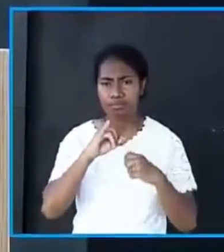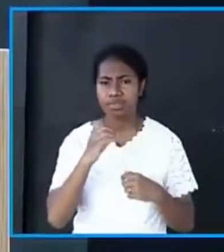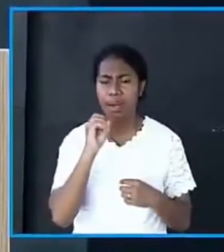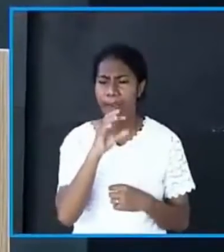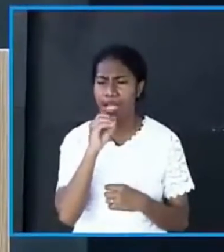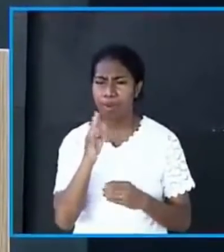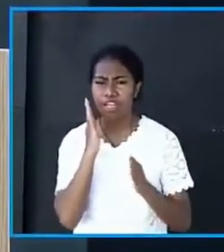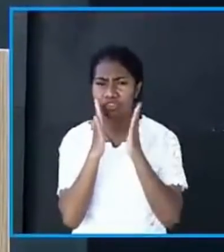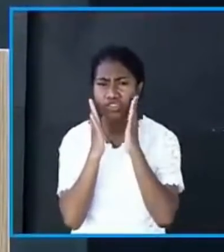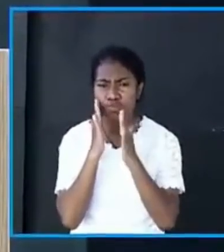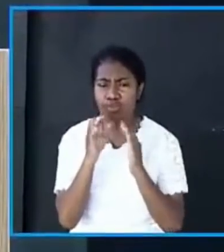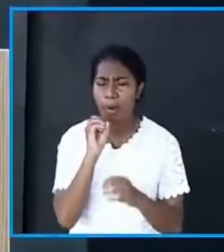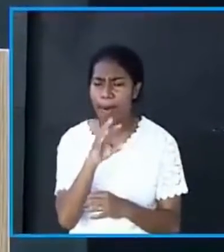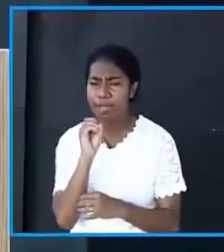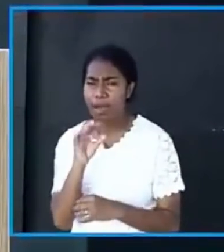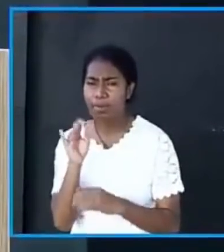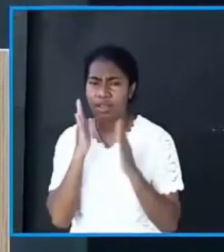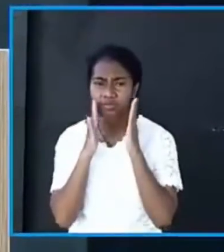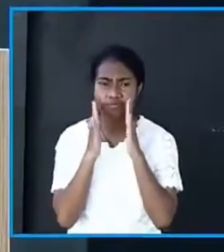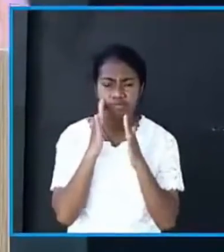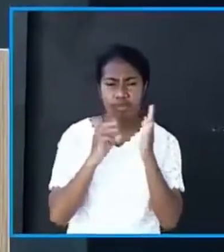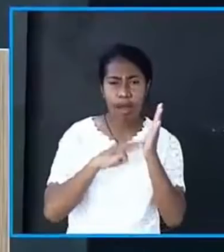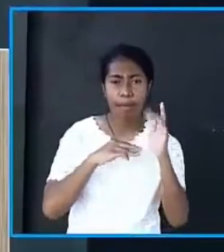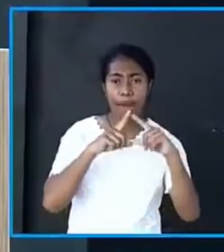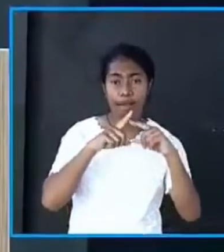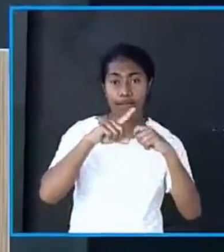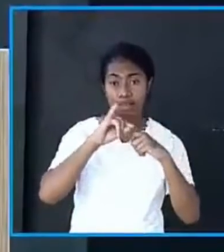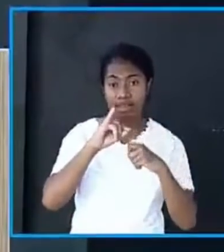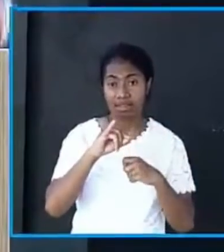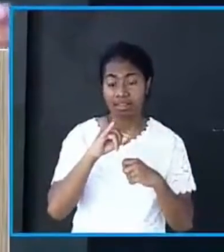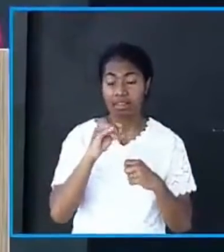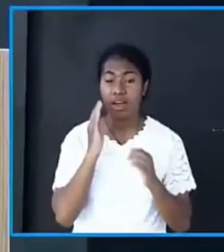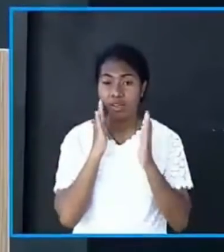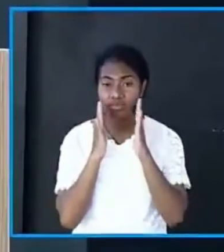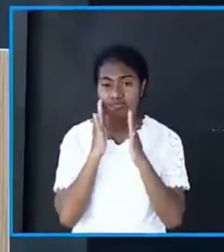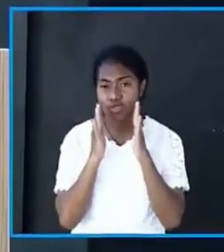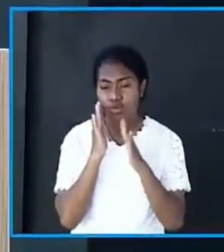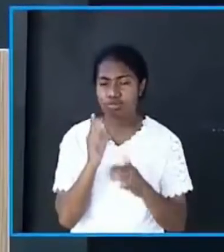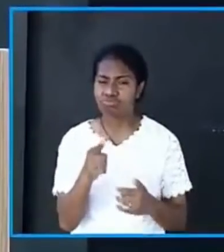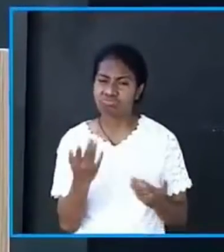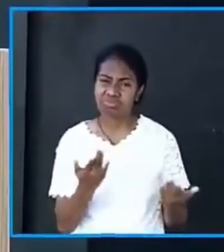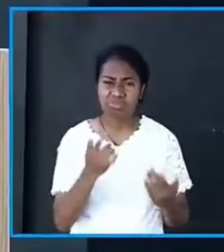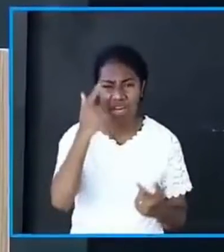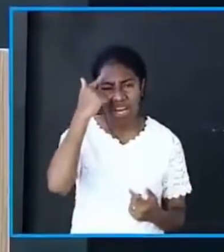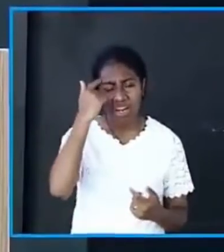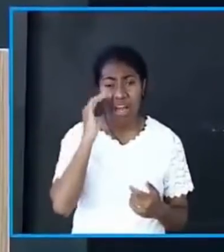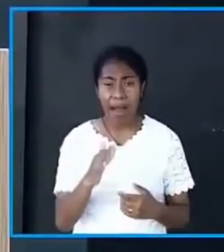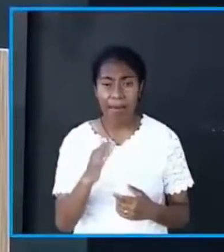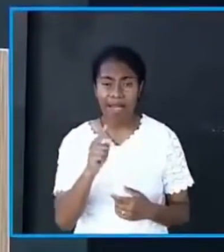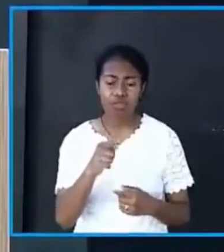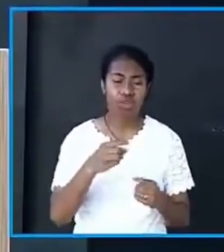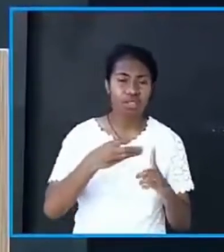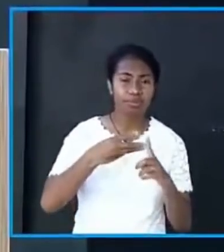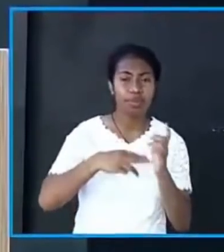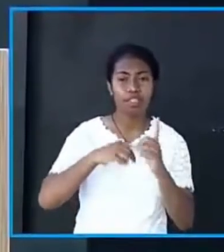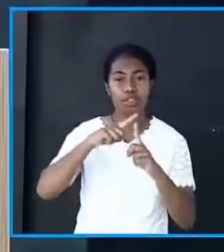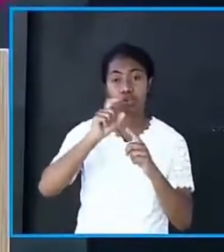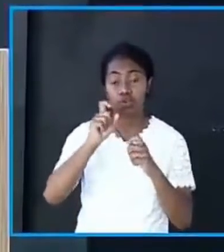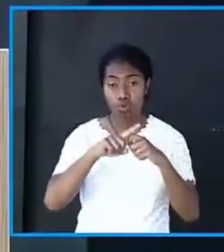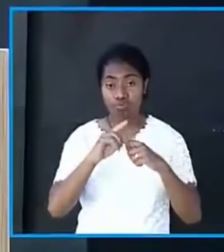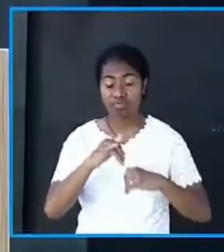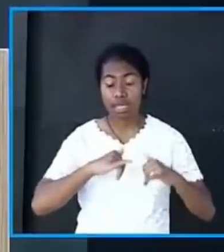juga bisa tanpa ada tekanan Hati Nurani karena apa dibentuk seperti itu Hai